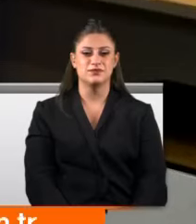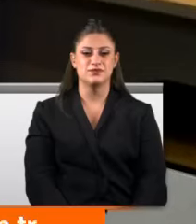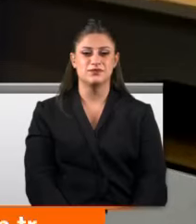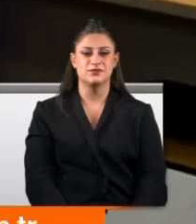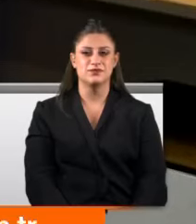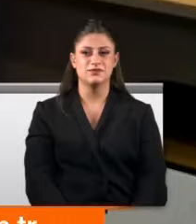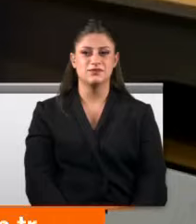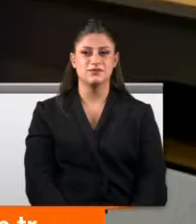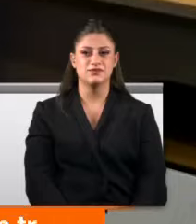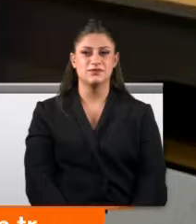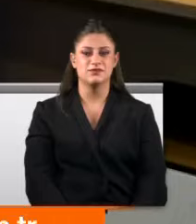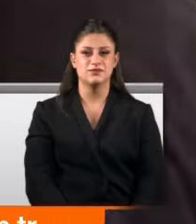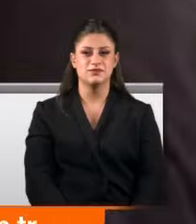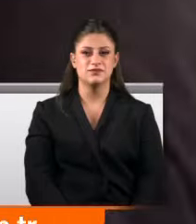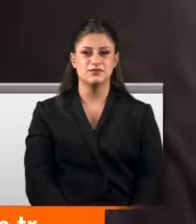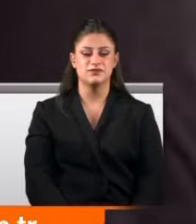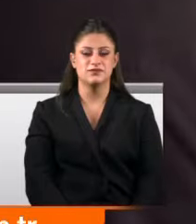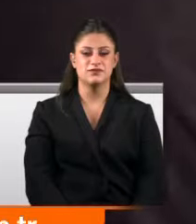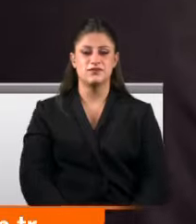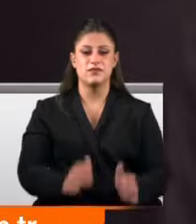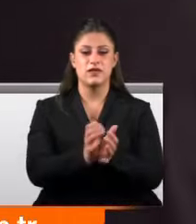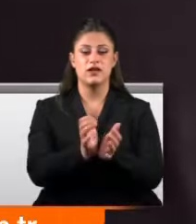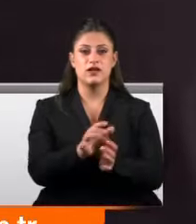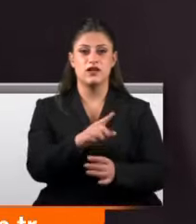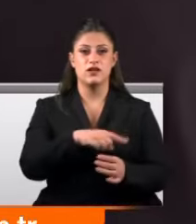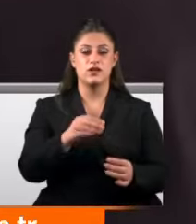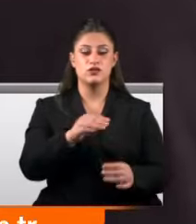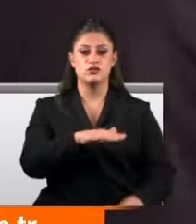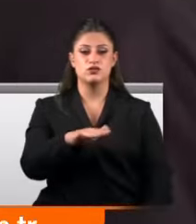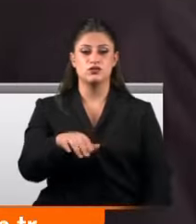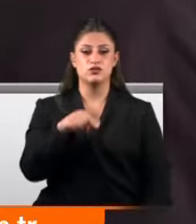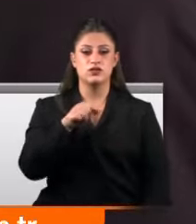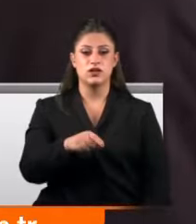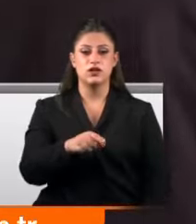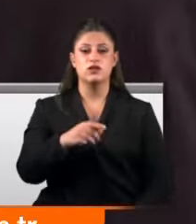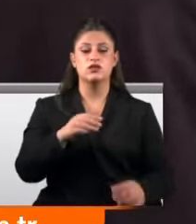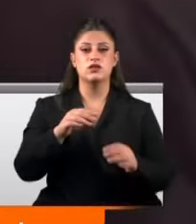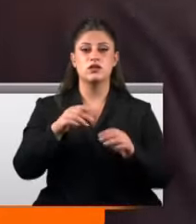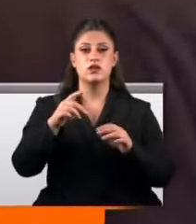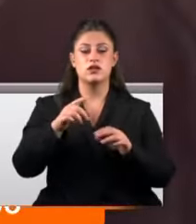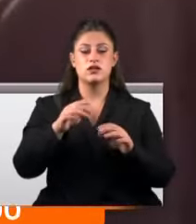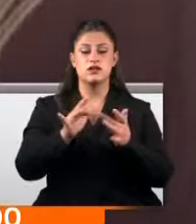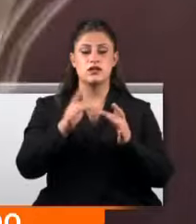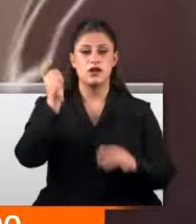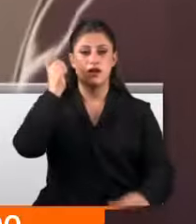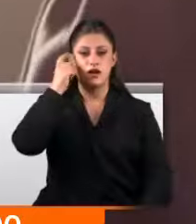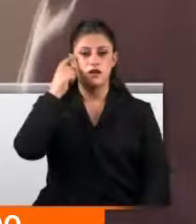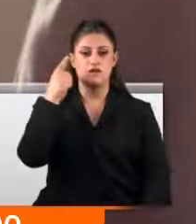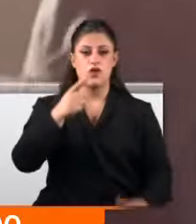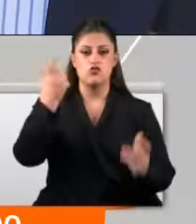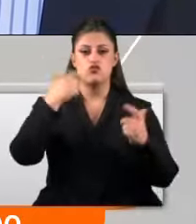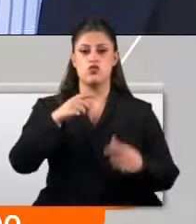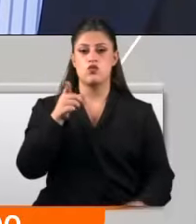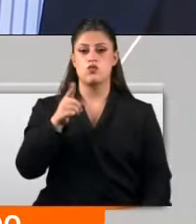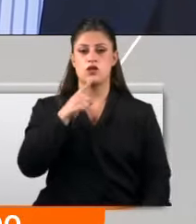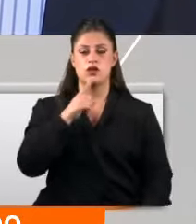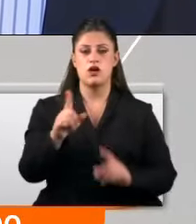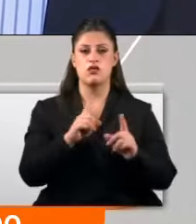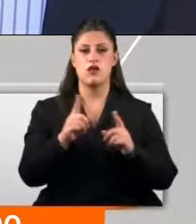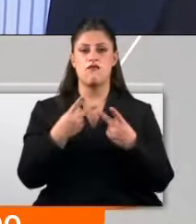bir dopamin kaynağı olduğu. Aile çocuklarının ölümünden yapay zeka şirketini sorumlu tuttu ve dava açtı. Bizim